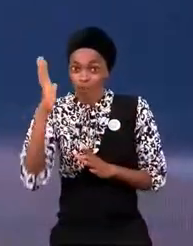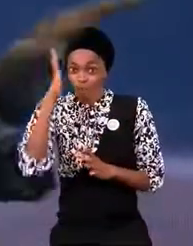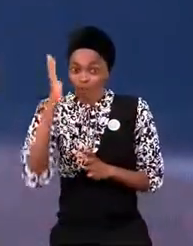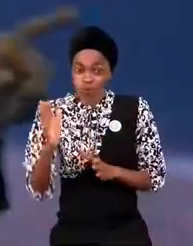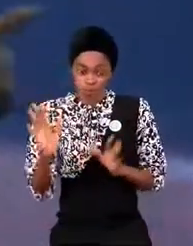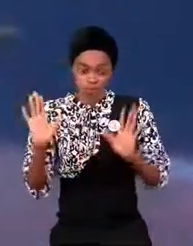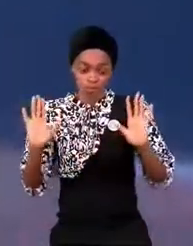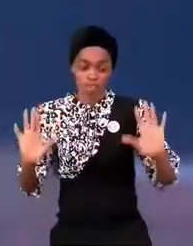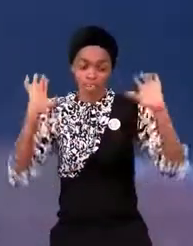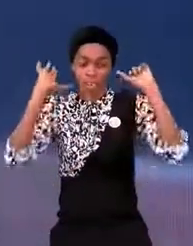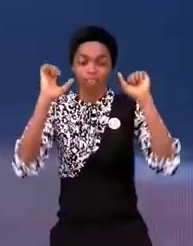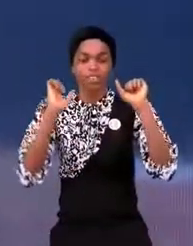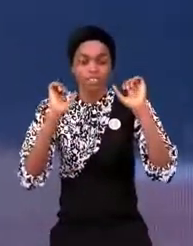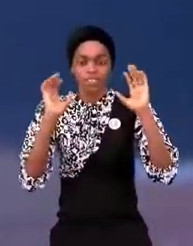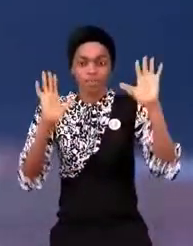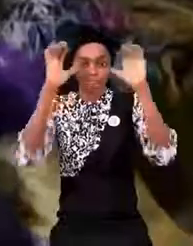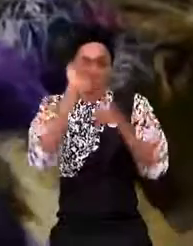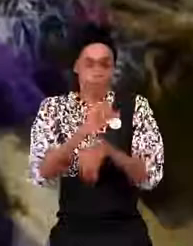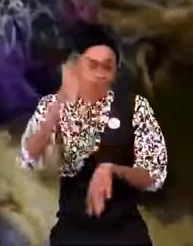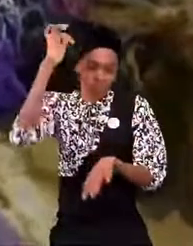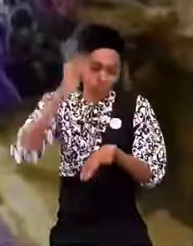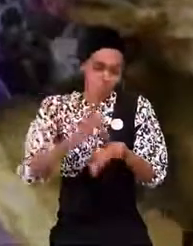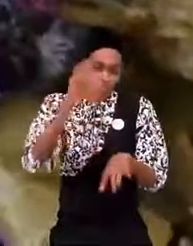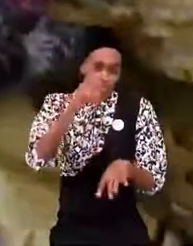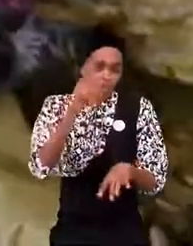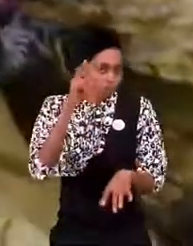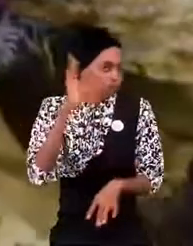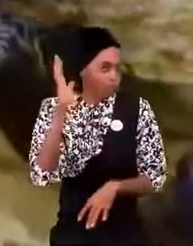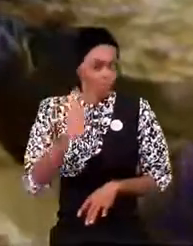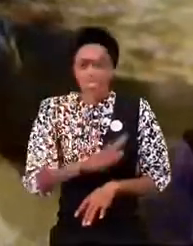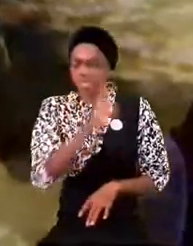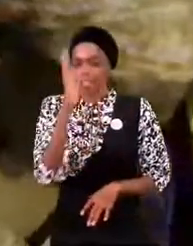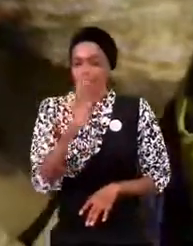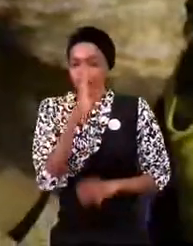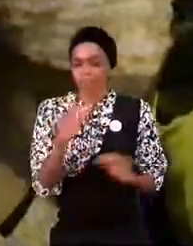toucher. Tu ne seras plus jamais le même encore.